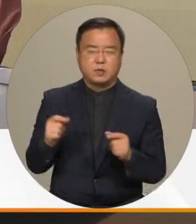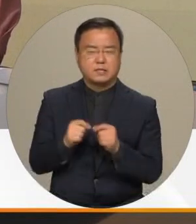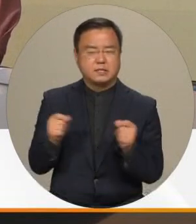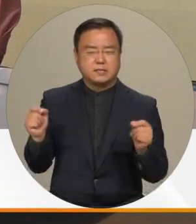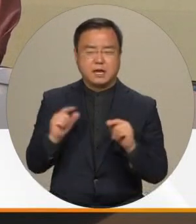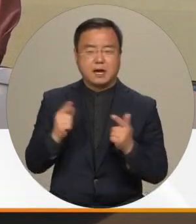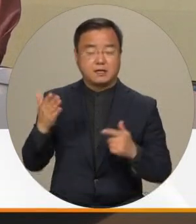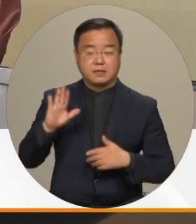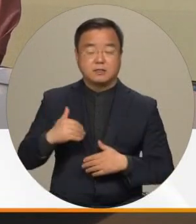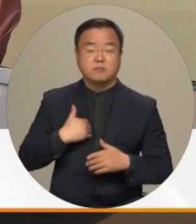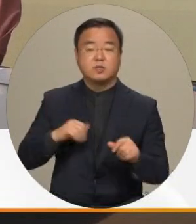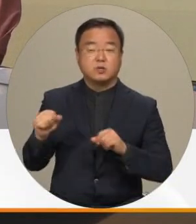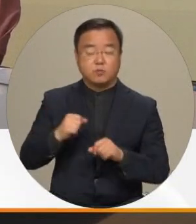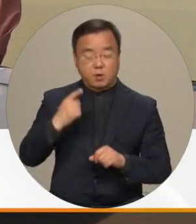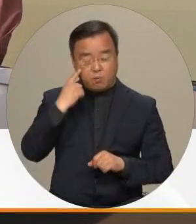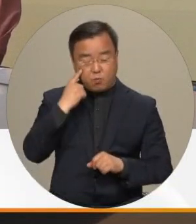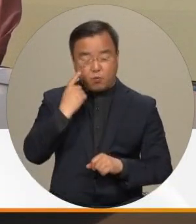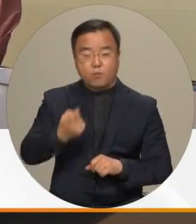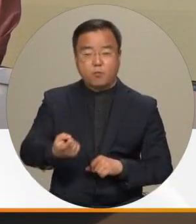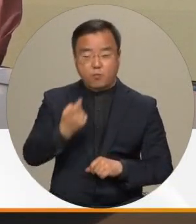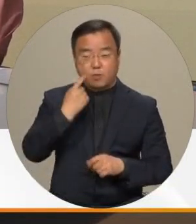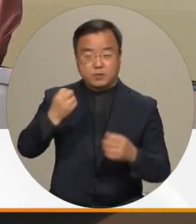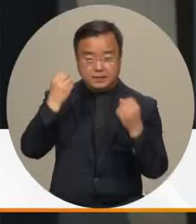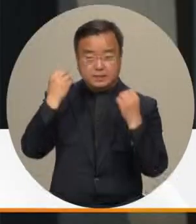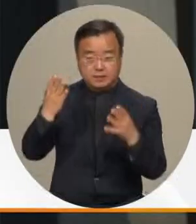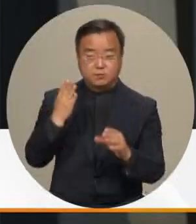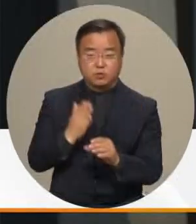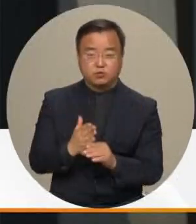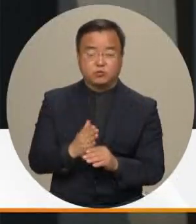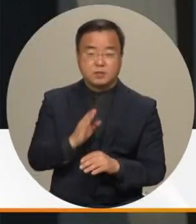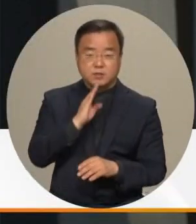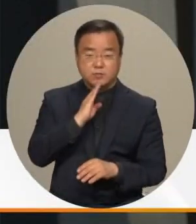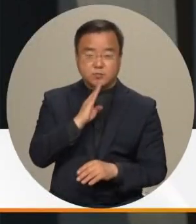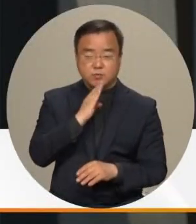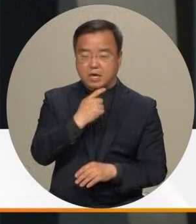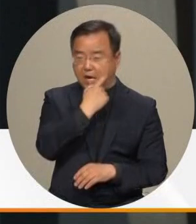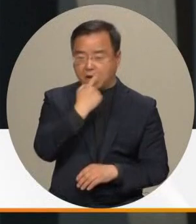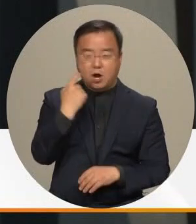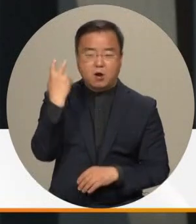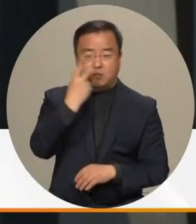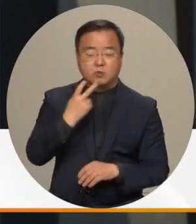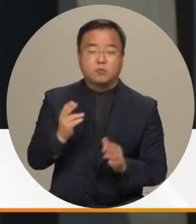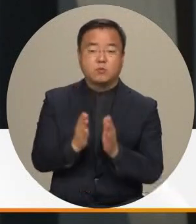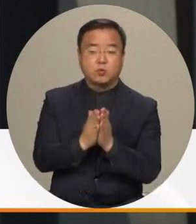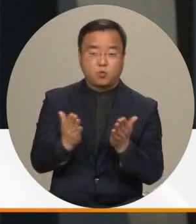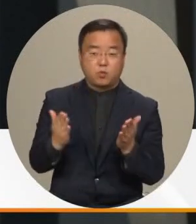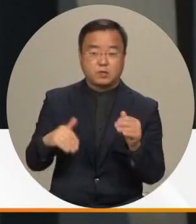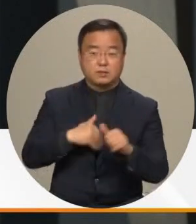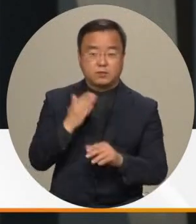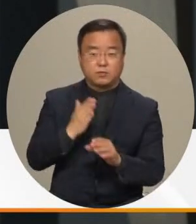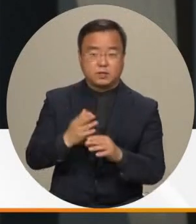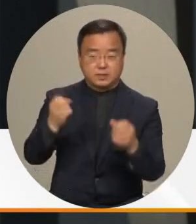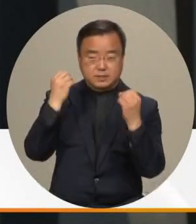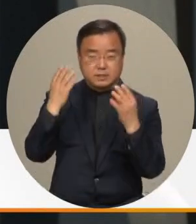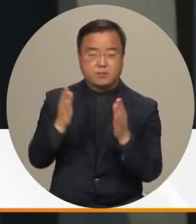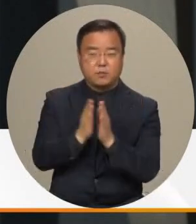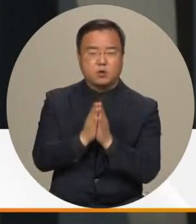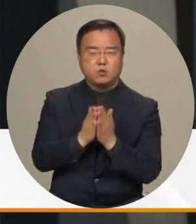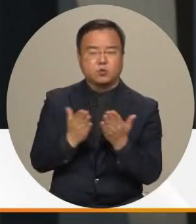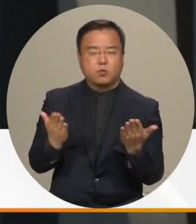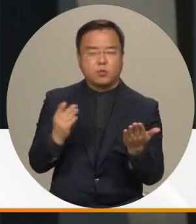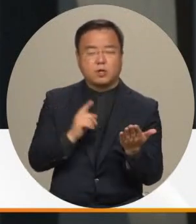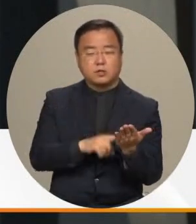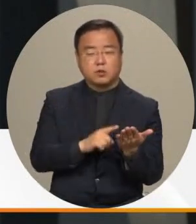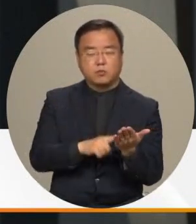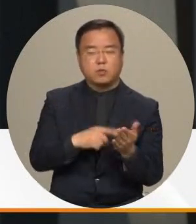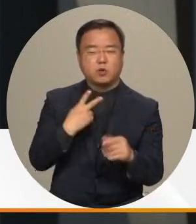않았는데이 시도를 하면서 너무 많이 배우고 있어요 물론 검정교과서 체제가 되기는 했지만 새로운 교과서를 교사의